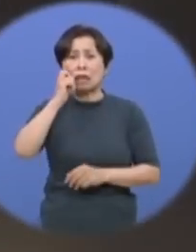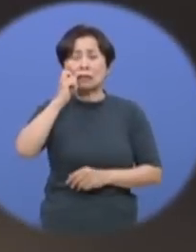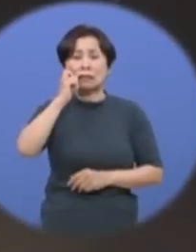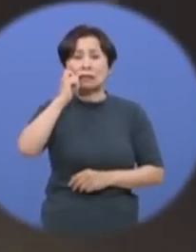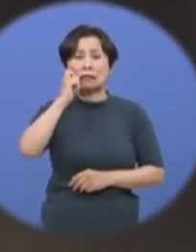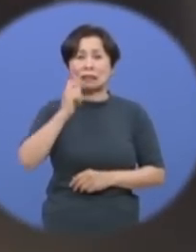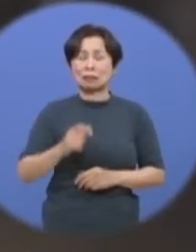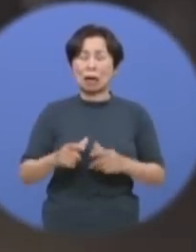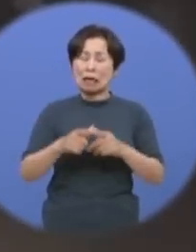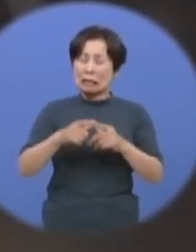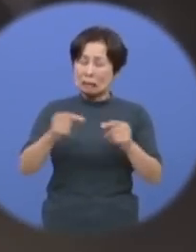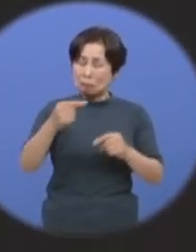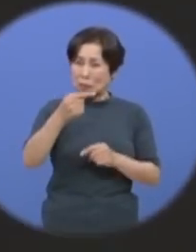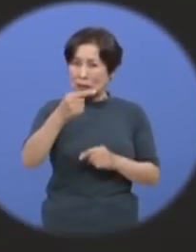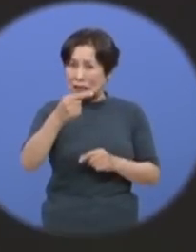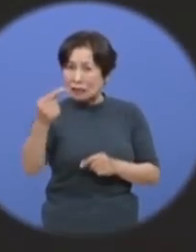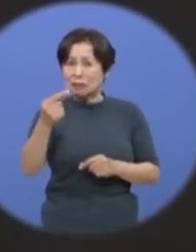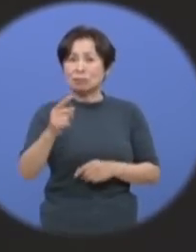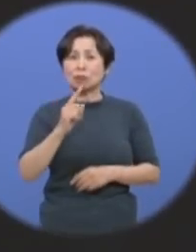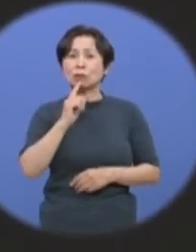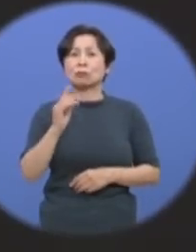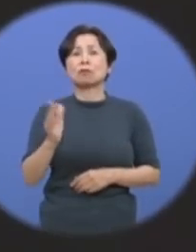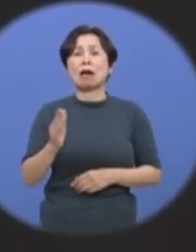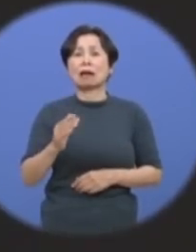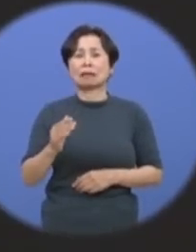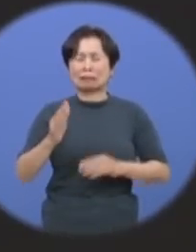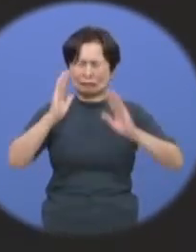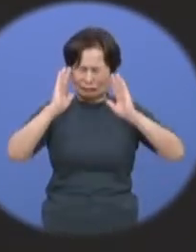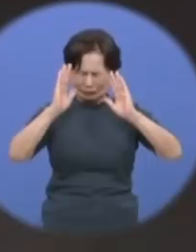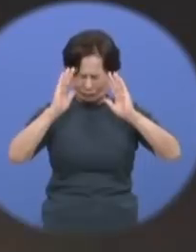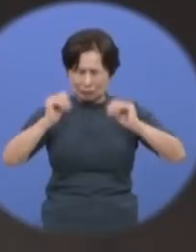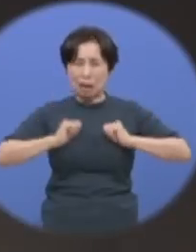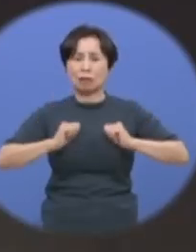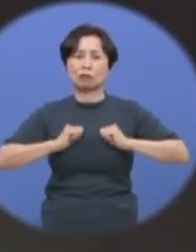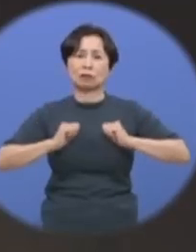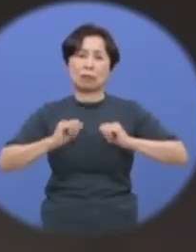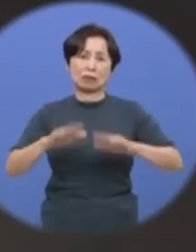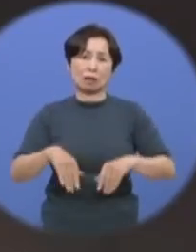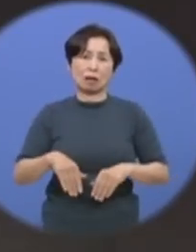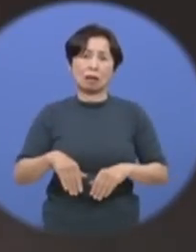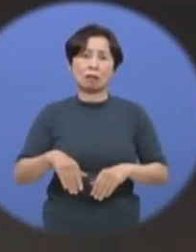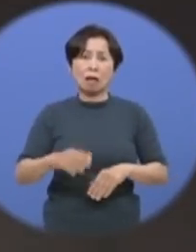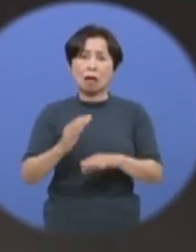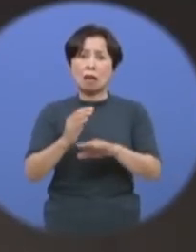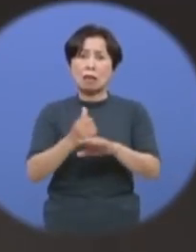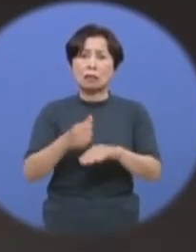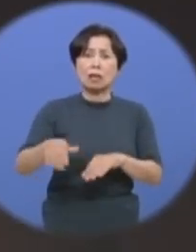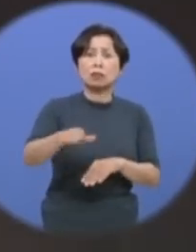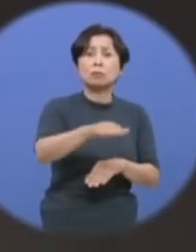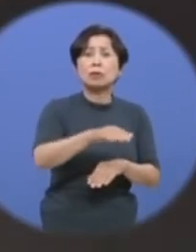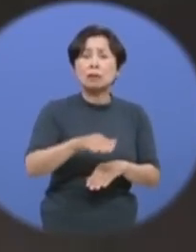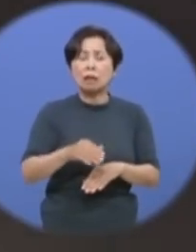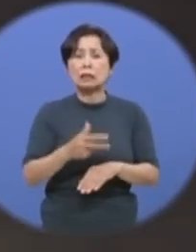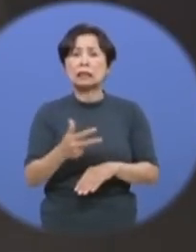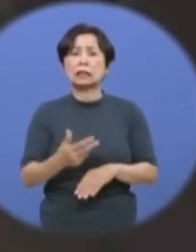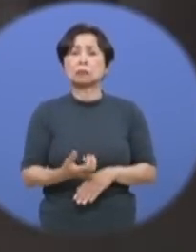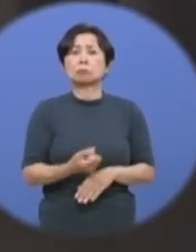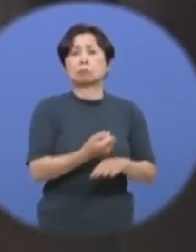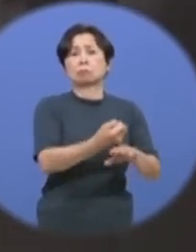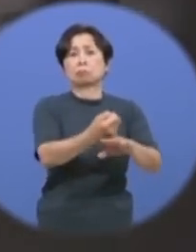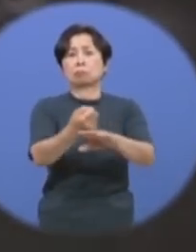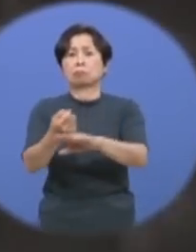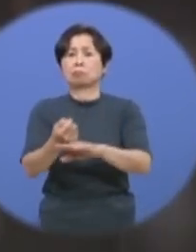日本一の霊獣したと思うんですねそう焼きてその自信を出すわけはいそれから当たったのはやっぱり上がってくるんです